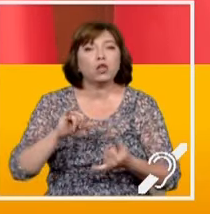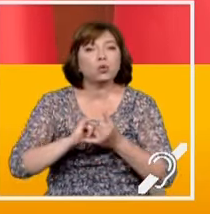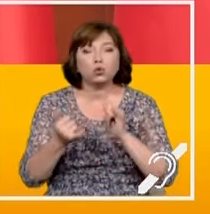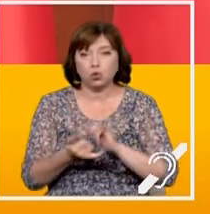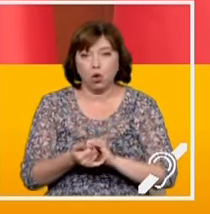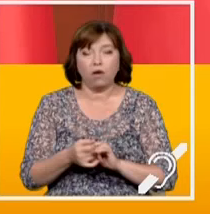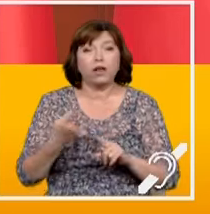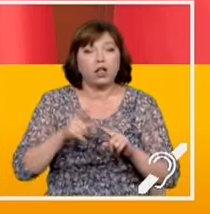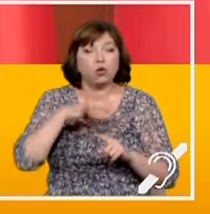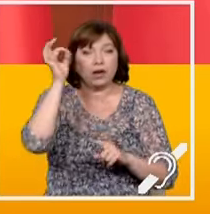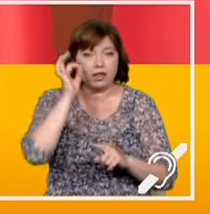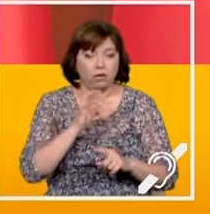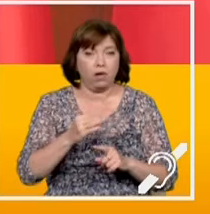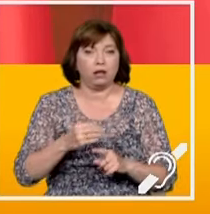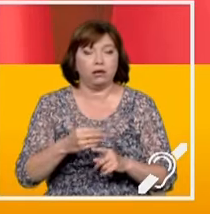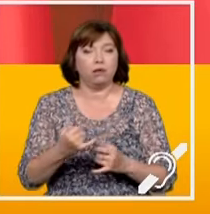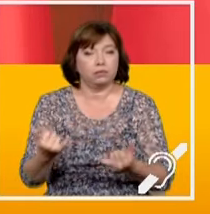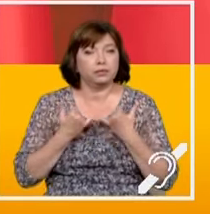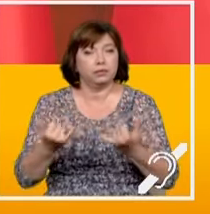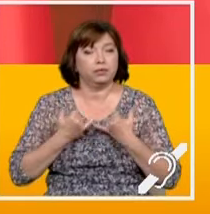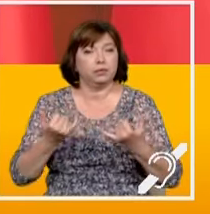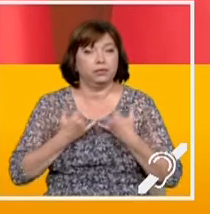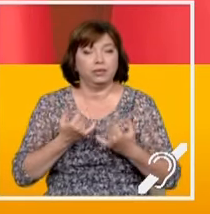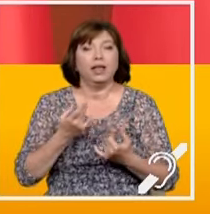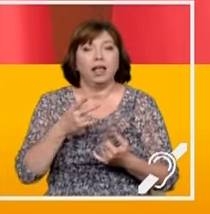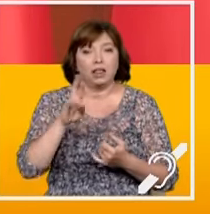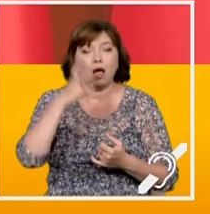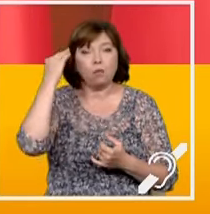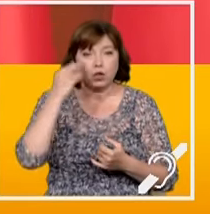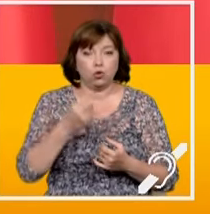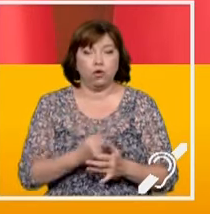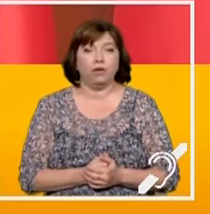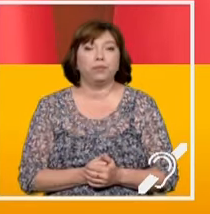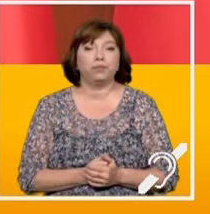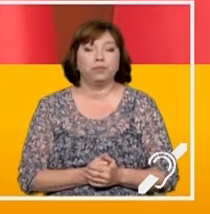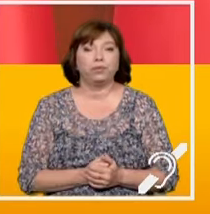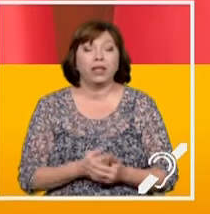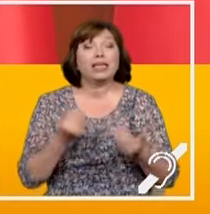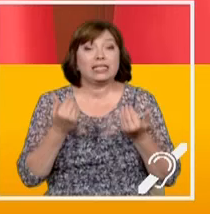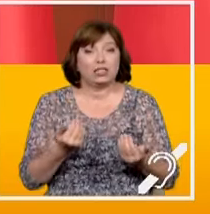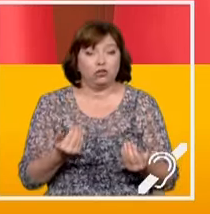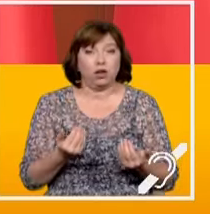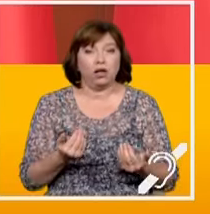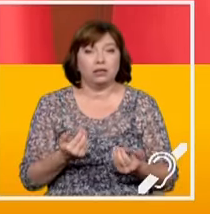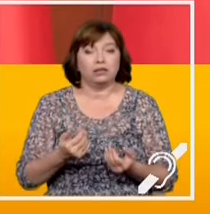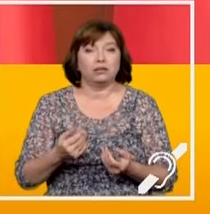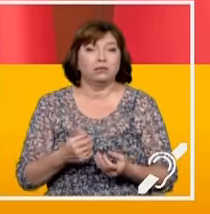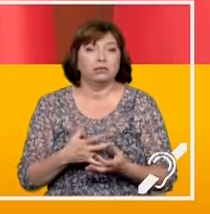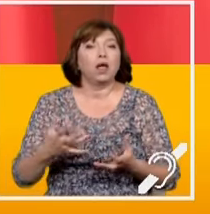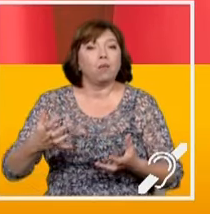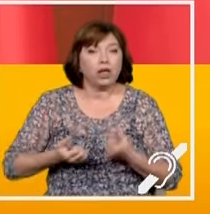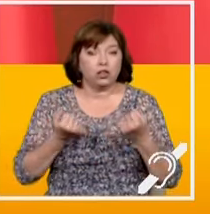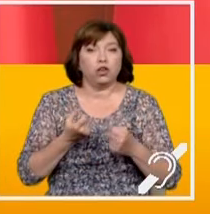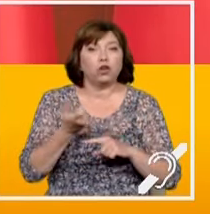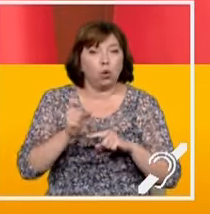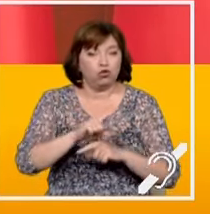pe care Germania o oferă în parcursul european al Republicii Moldova. Acum, cu un sprijin